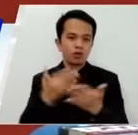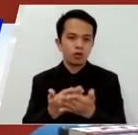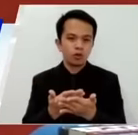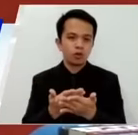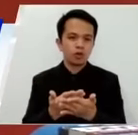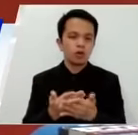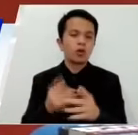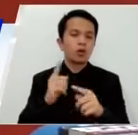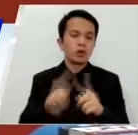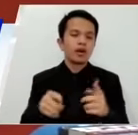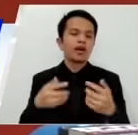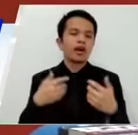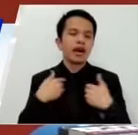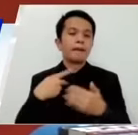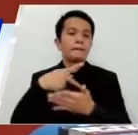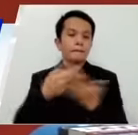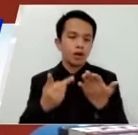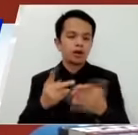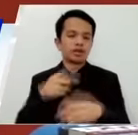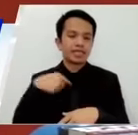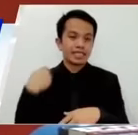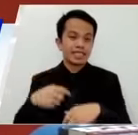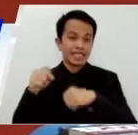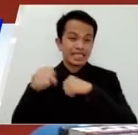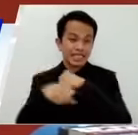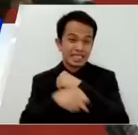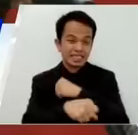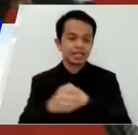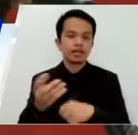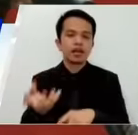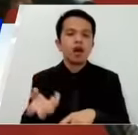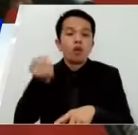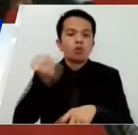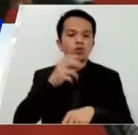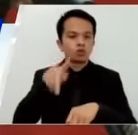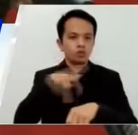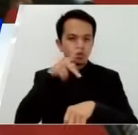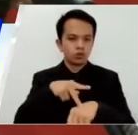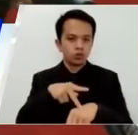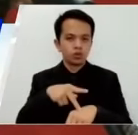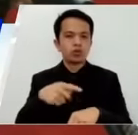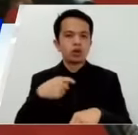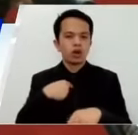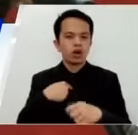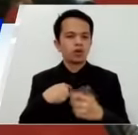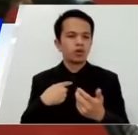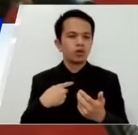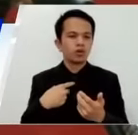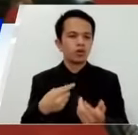is a part of the China Sea that belongs to the Philippines. I will dig my oil